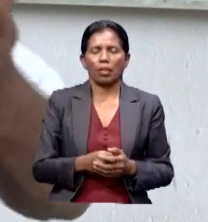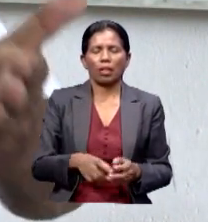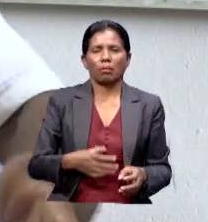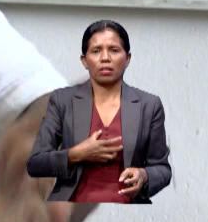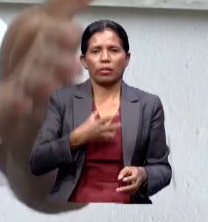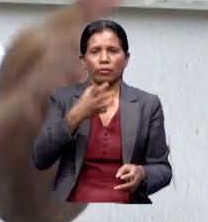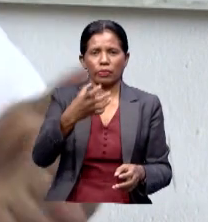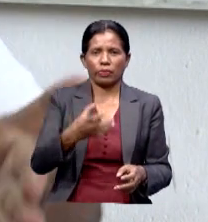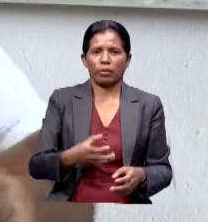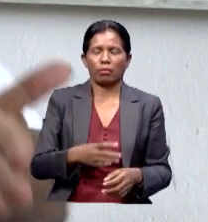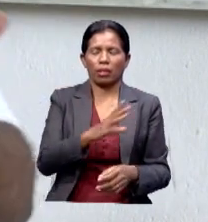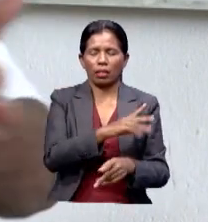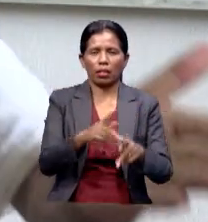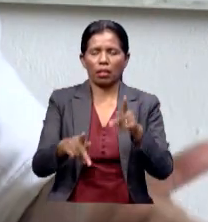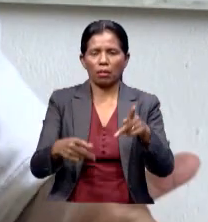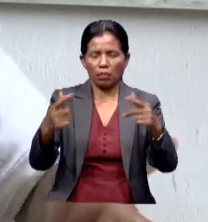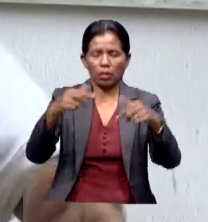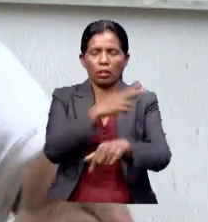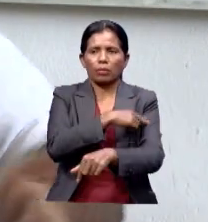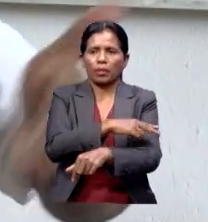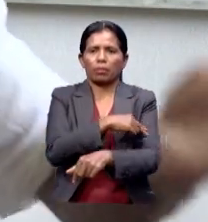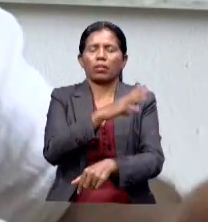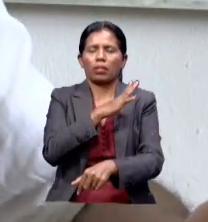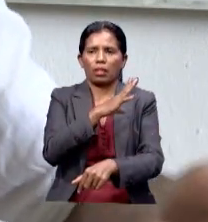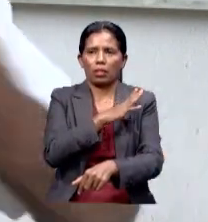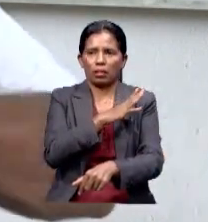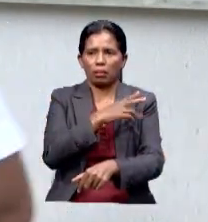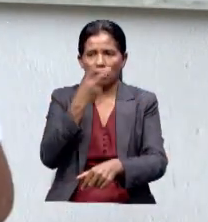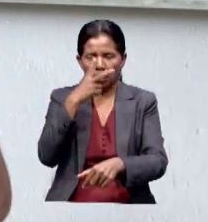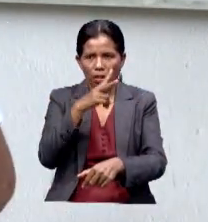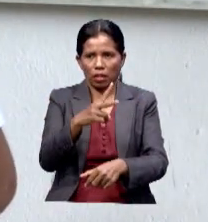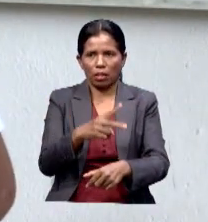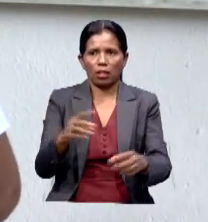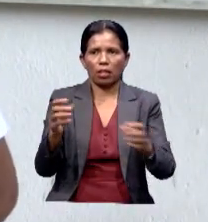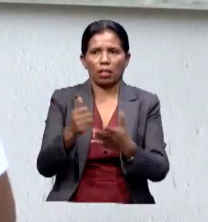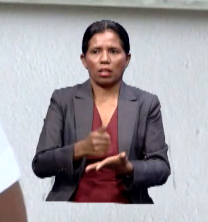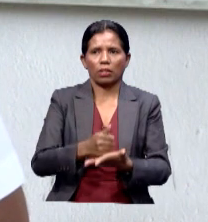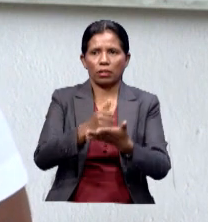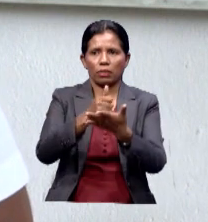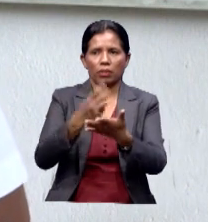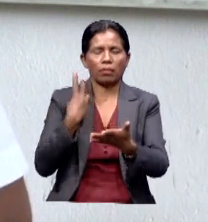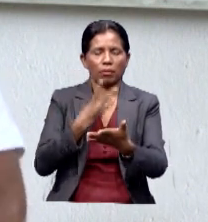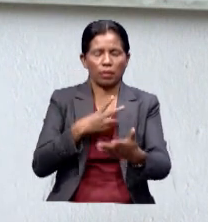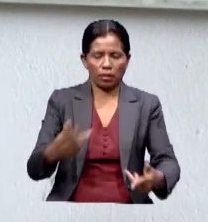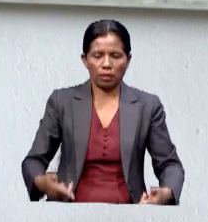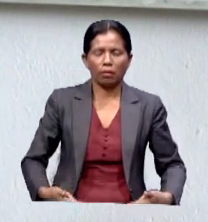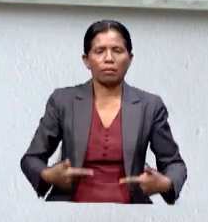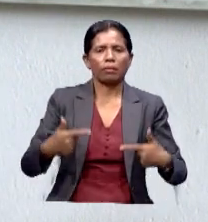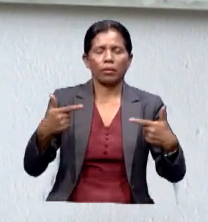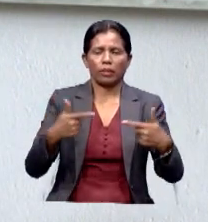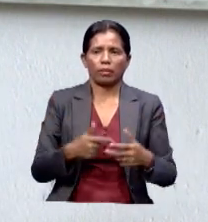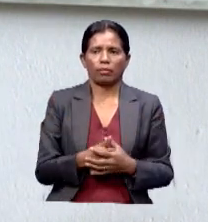tambah saya emang emang maya hospital emang se tau matang bahas untuk selu mas la tau matang bahas minya vida